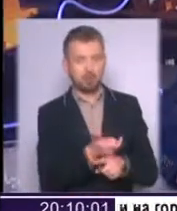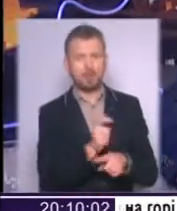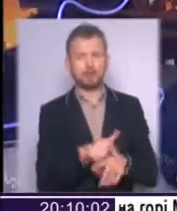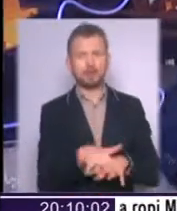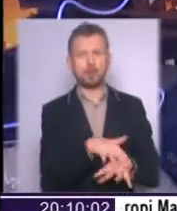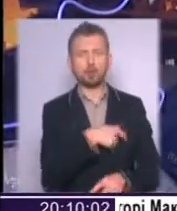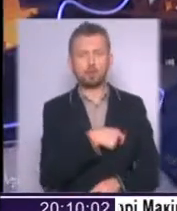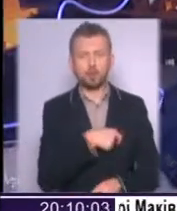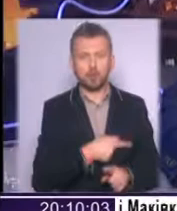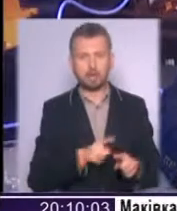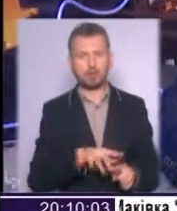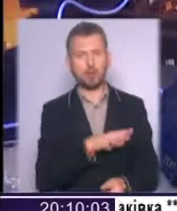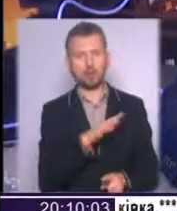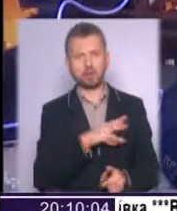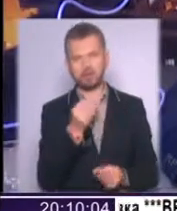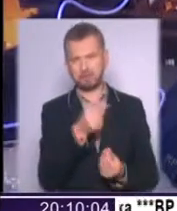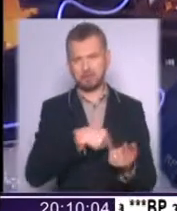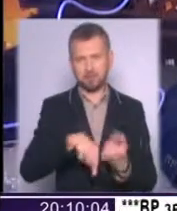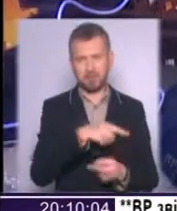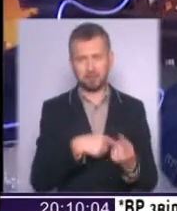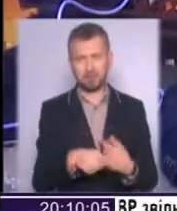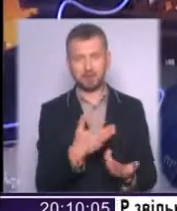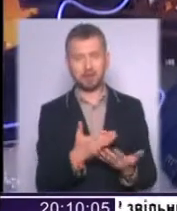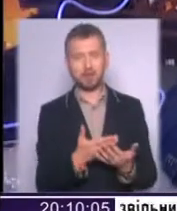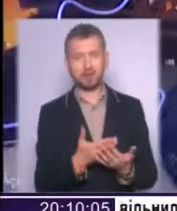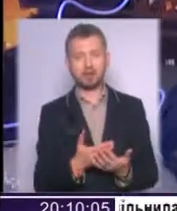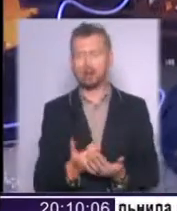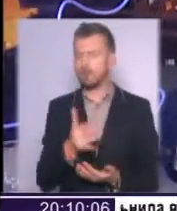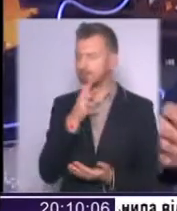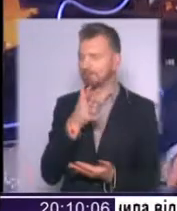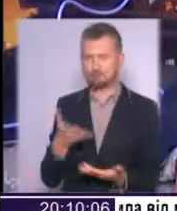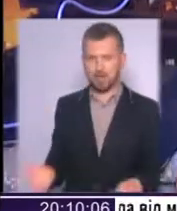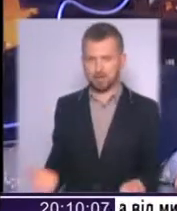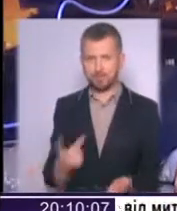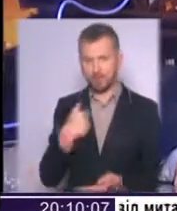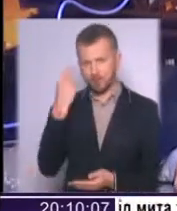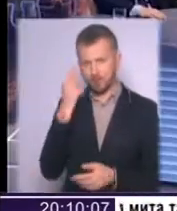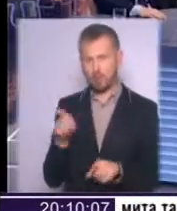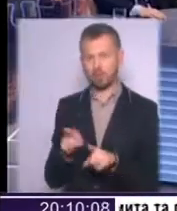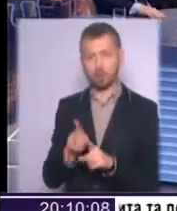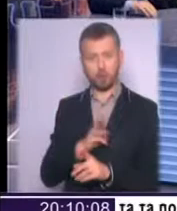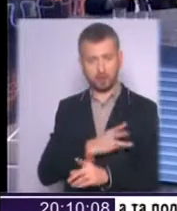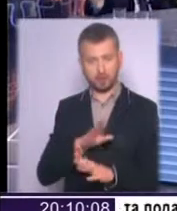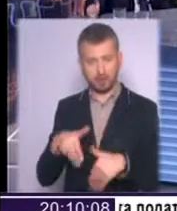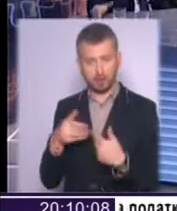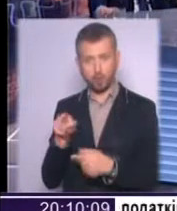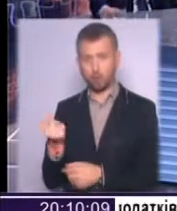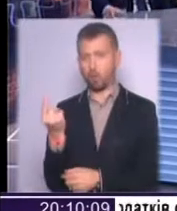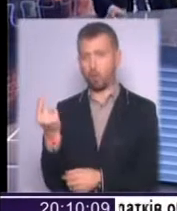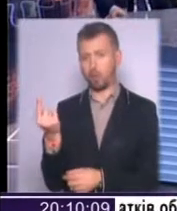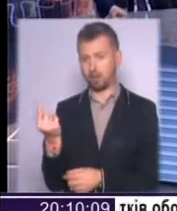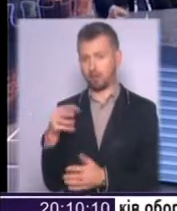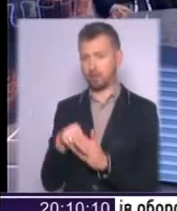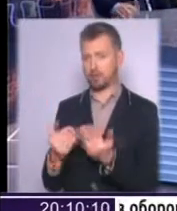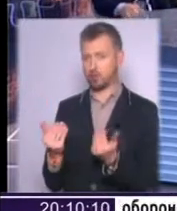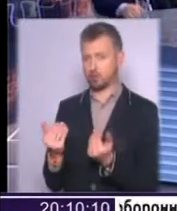депутатів – це колишні підприємці, вдалі підприємці, яких я заощаджую. Пане, вже часу немає, так. Да. Я думаю, що з такою ініціативою ви там точно один, мабуть, в нинішньому